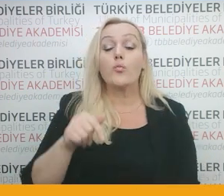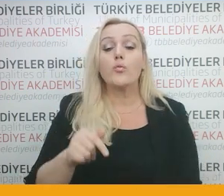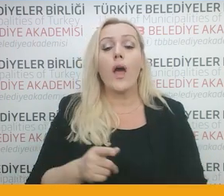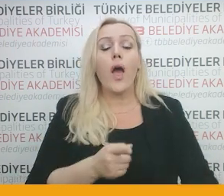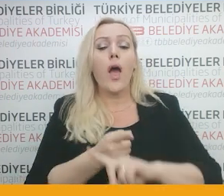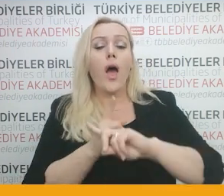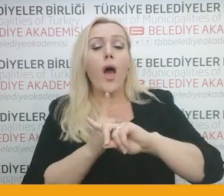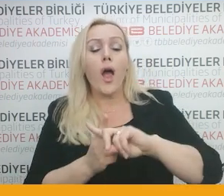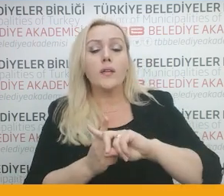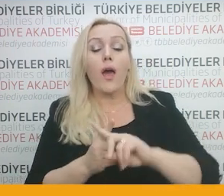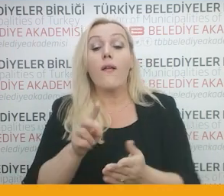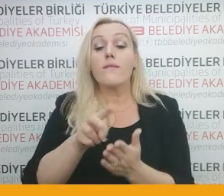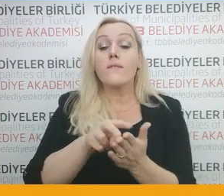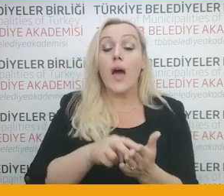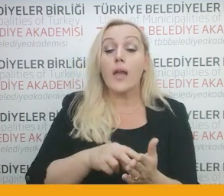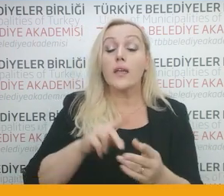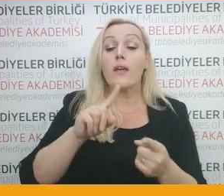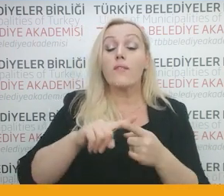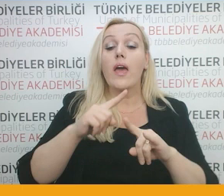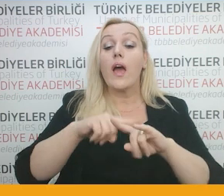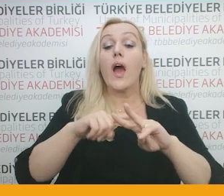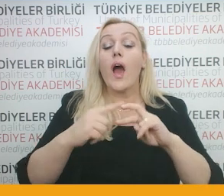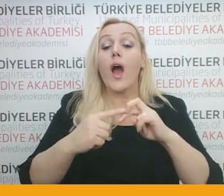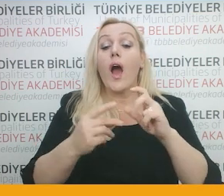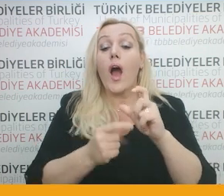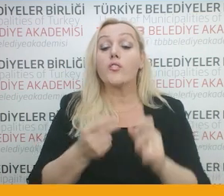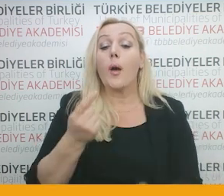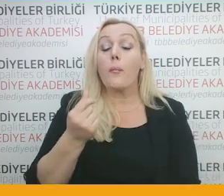ekstra vergi, resim ve harçlarda bir artış olabilir